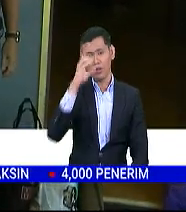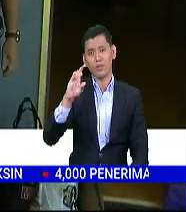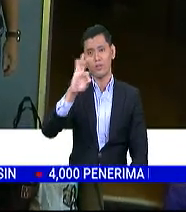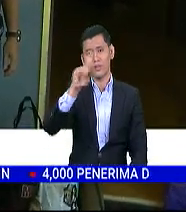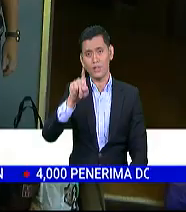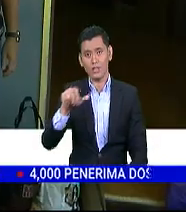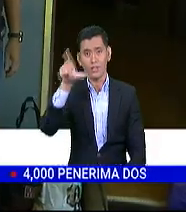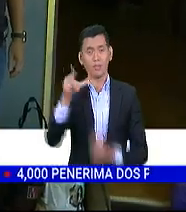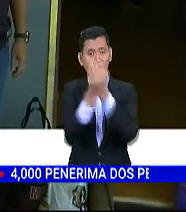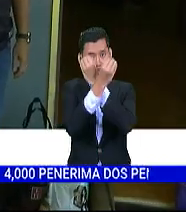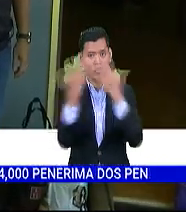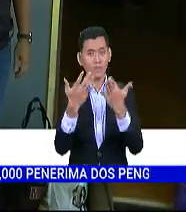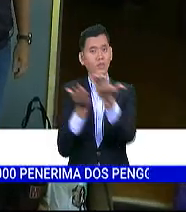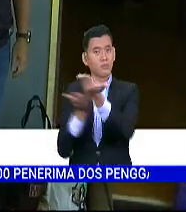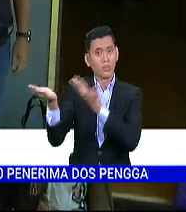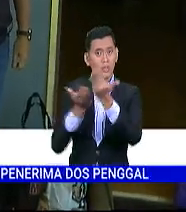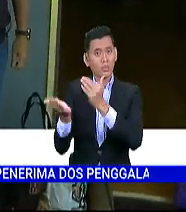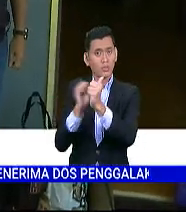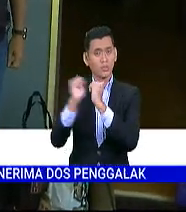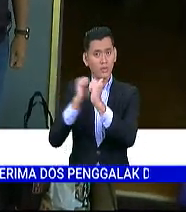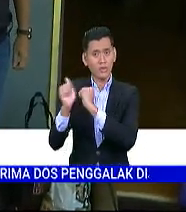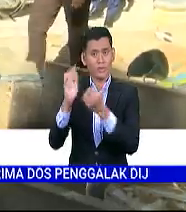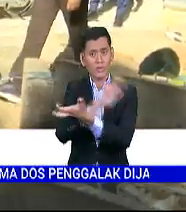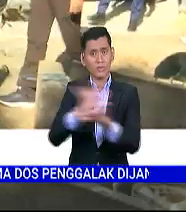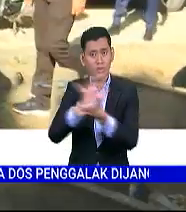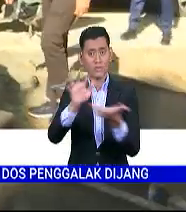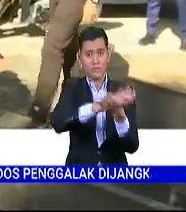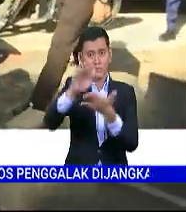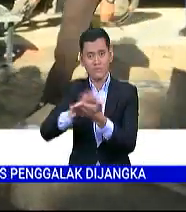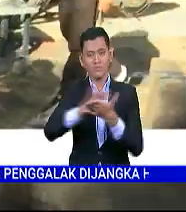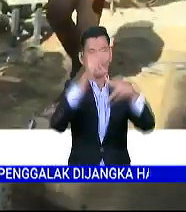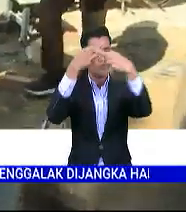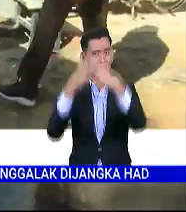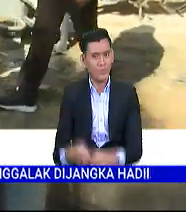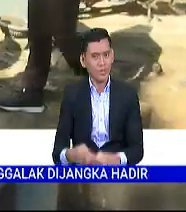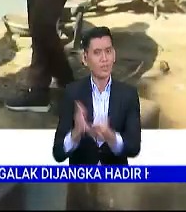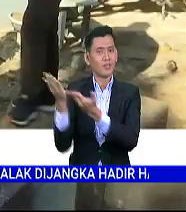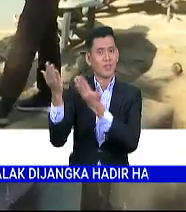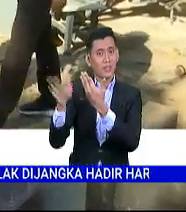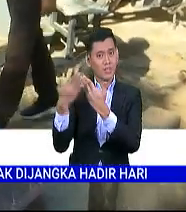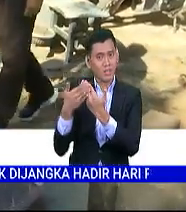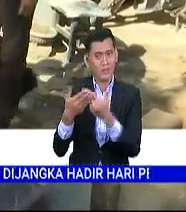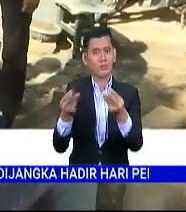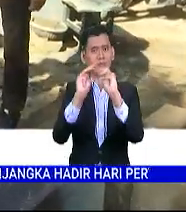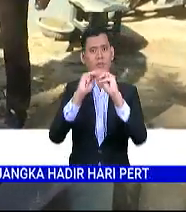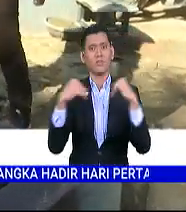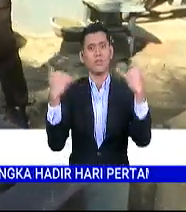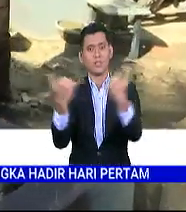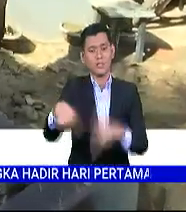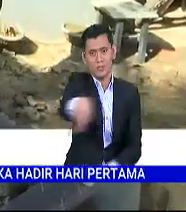Azumu berkata, kemudahan sukan yang rosak turut dibersihkan dan dibaiki untuk kemudahan masyarakat setempat.